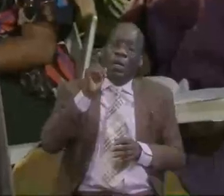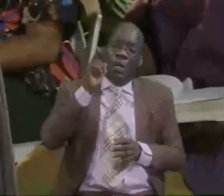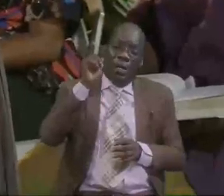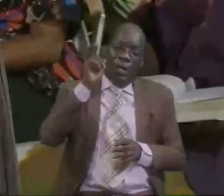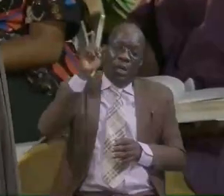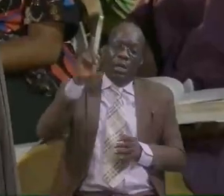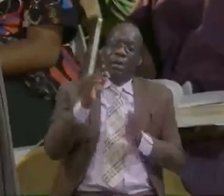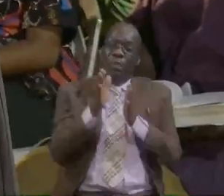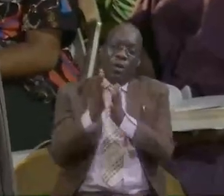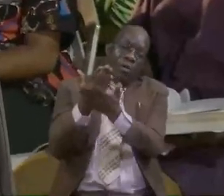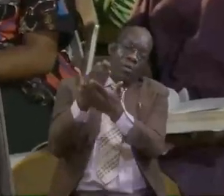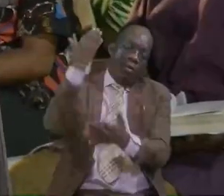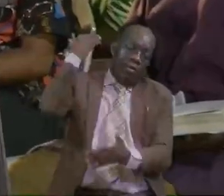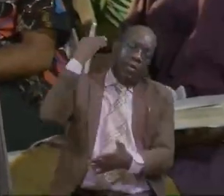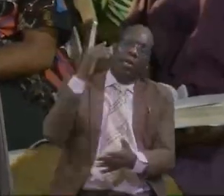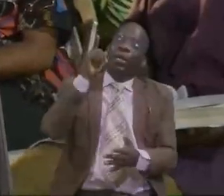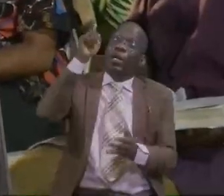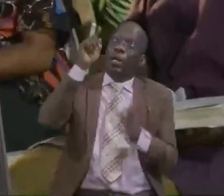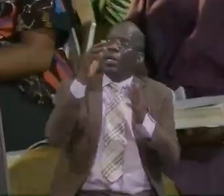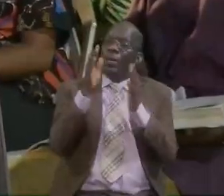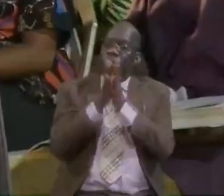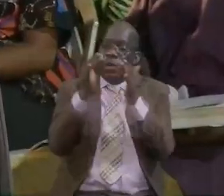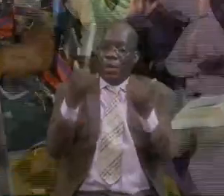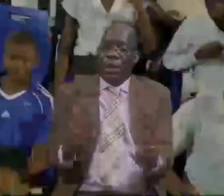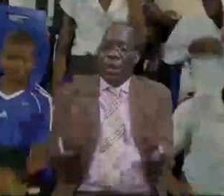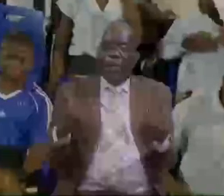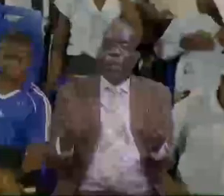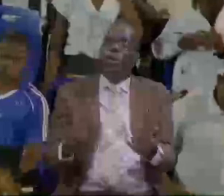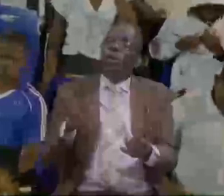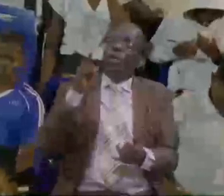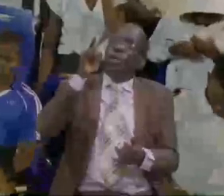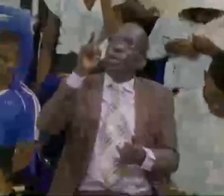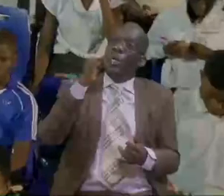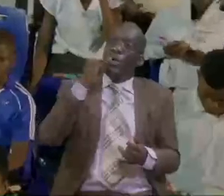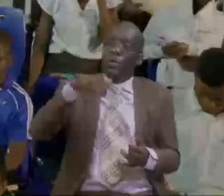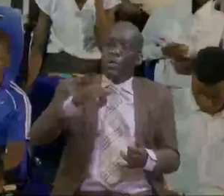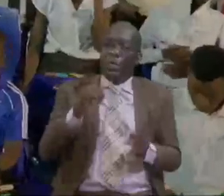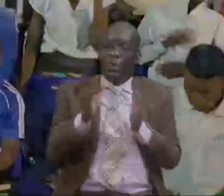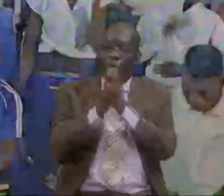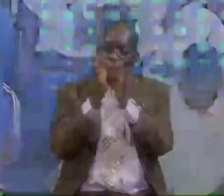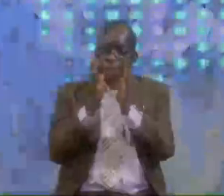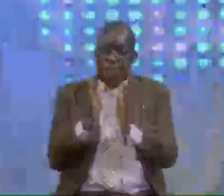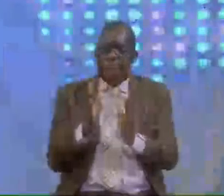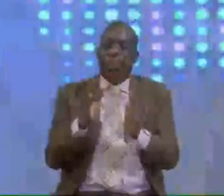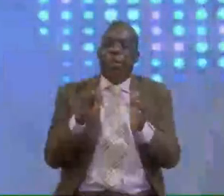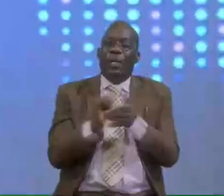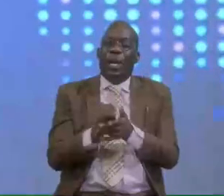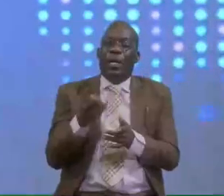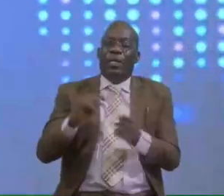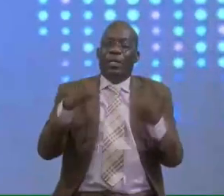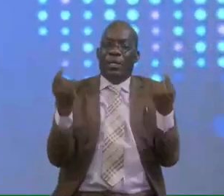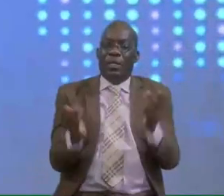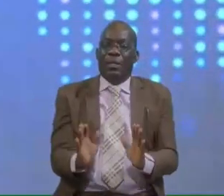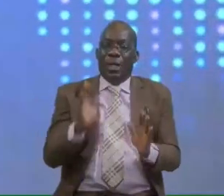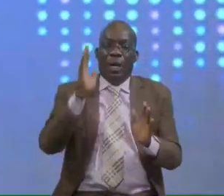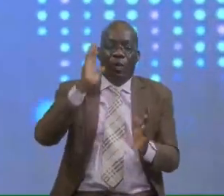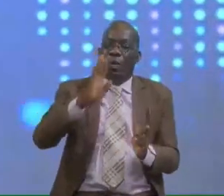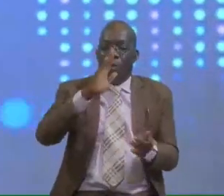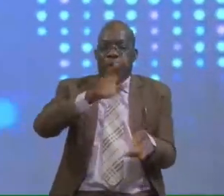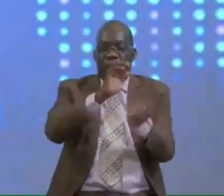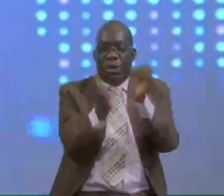passé, il prie dans le présent et il prie pour que le pécheur soit converti et